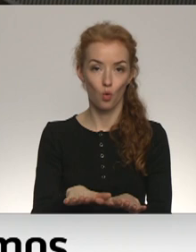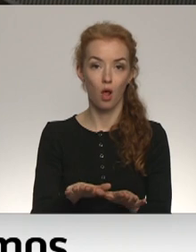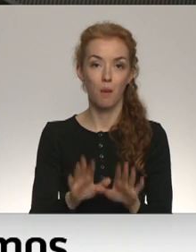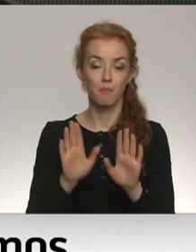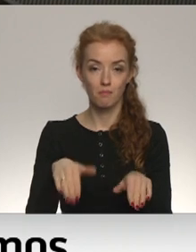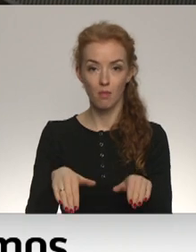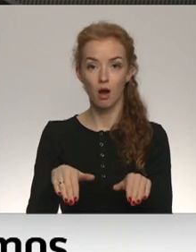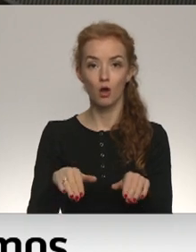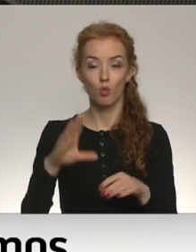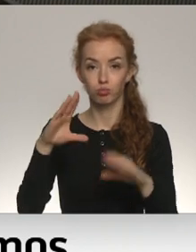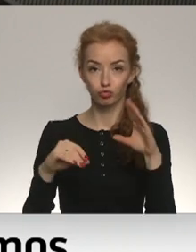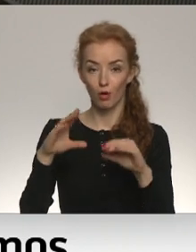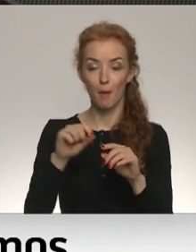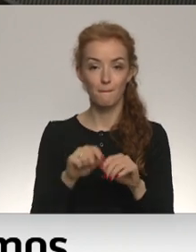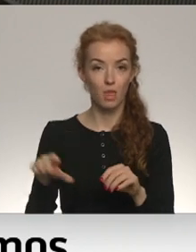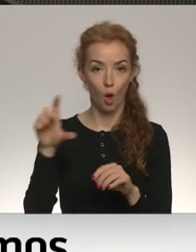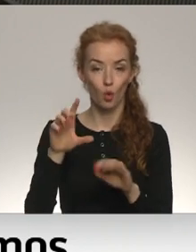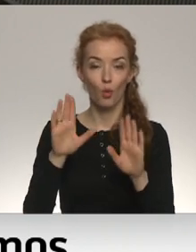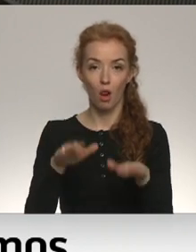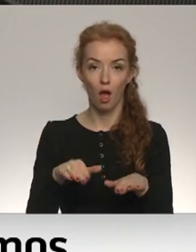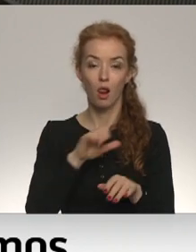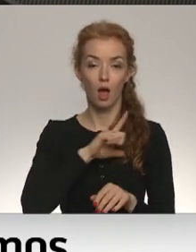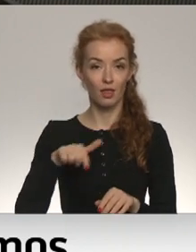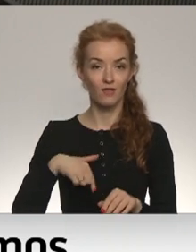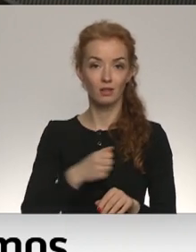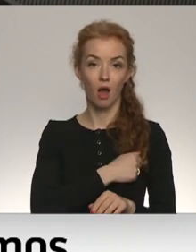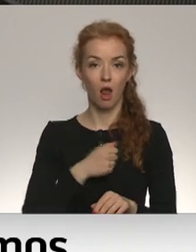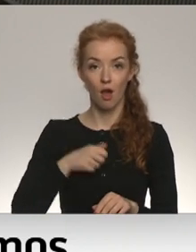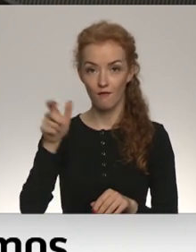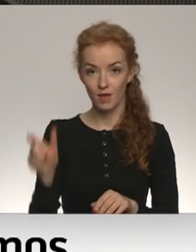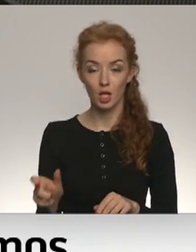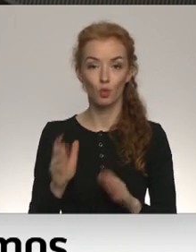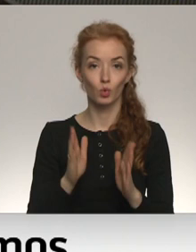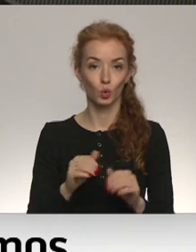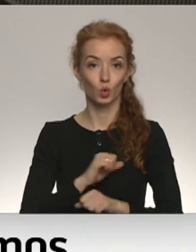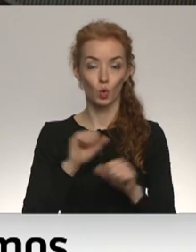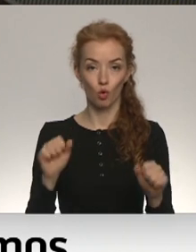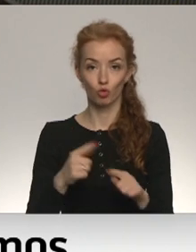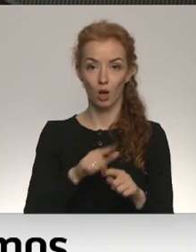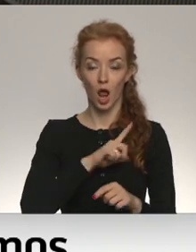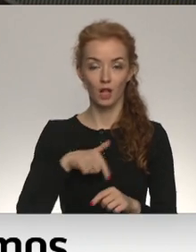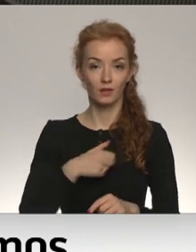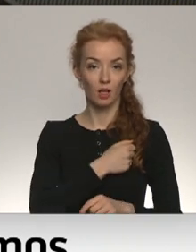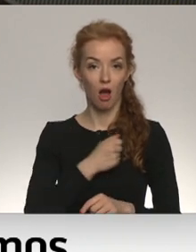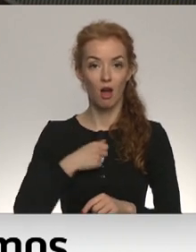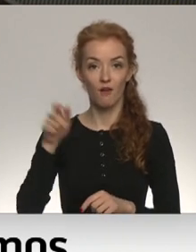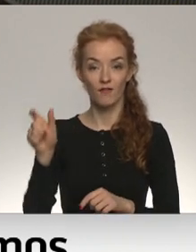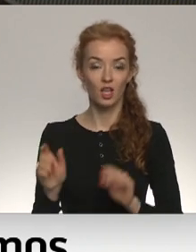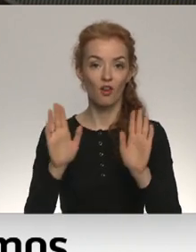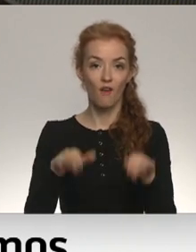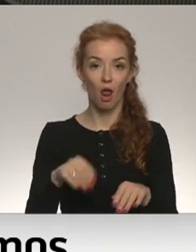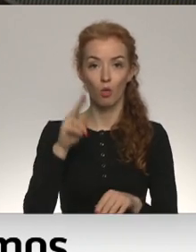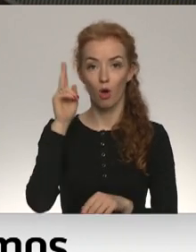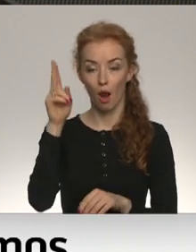par budžeta pieaugumu, lai Latvijas karavīri būtu droši, un lai Latvijas karavīri varētu